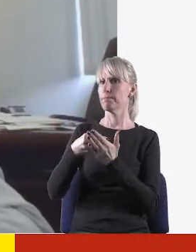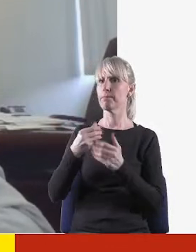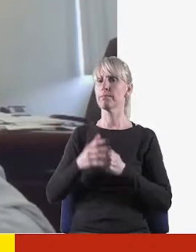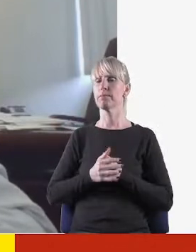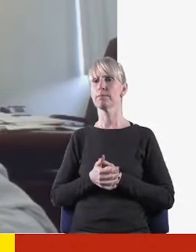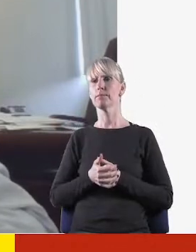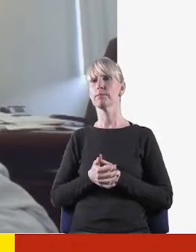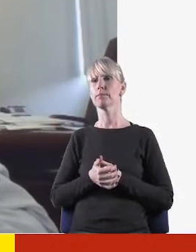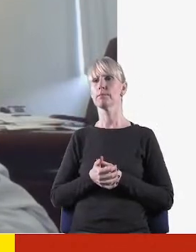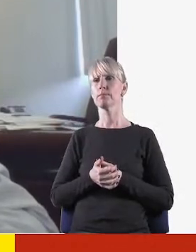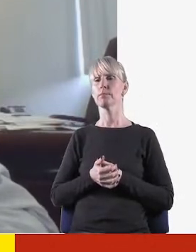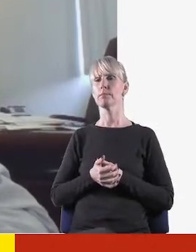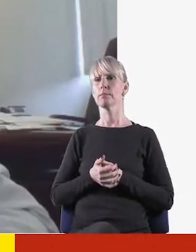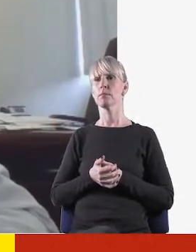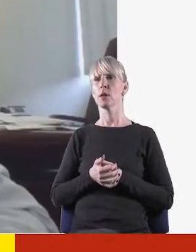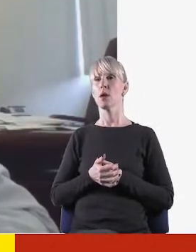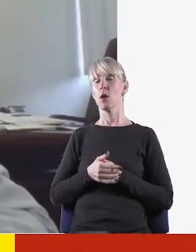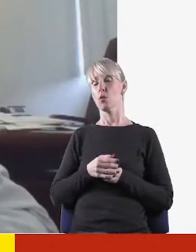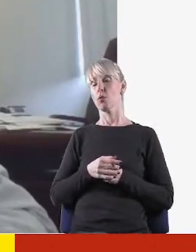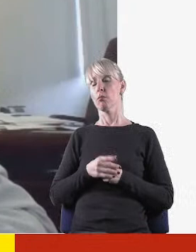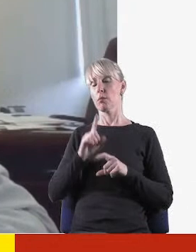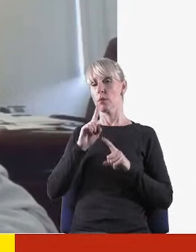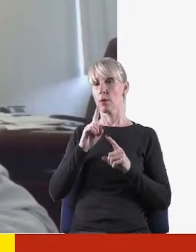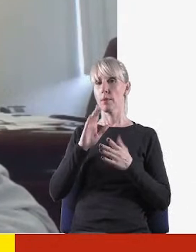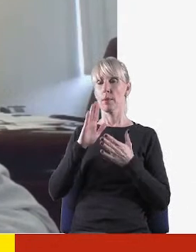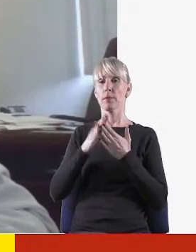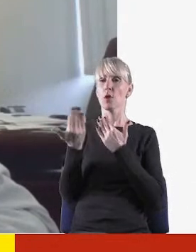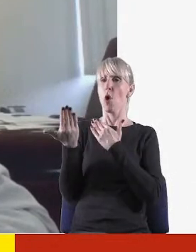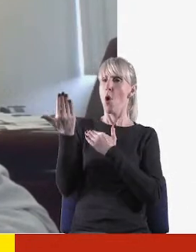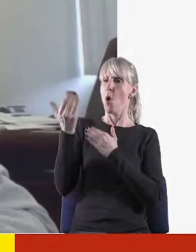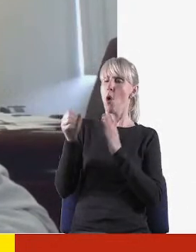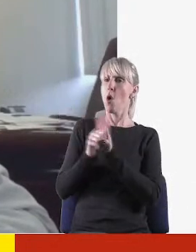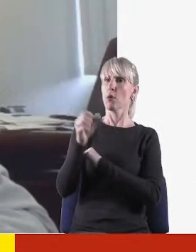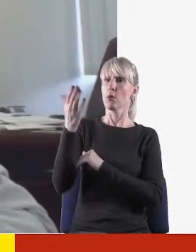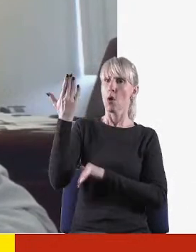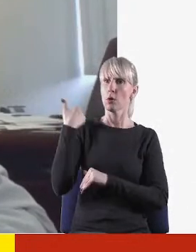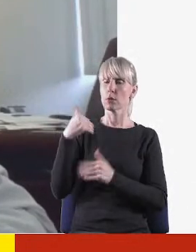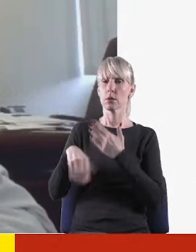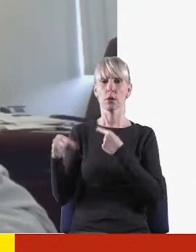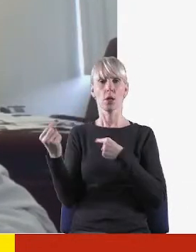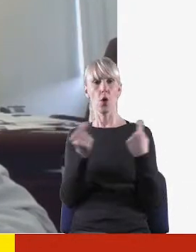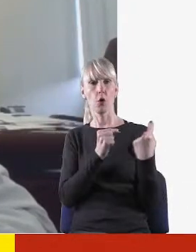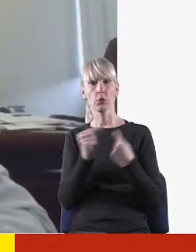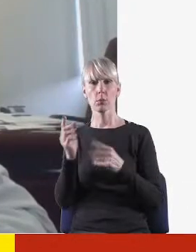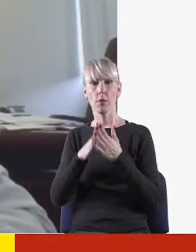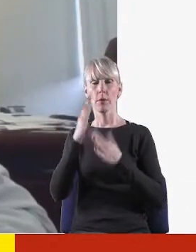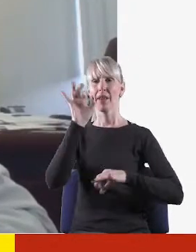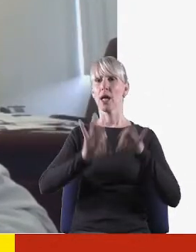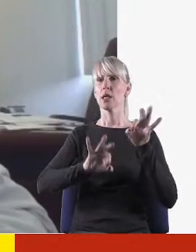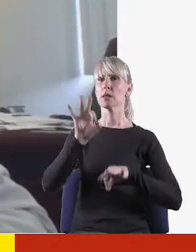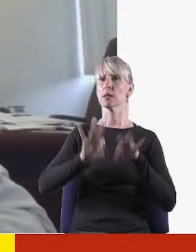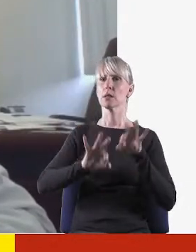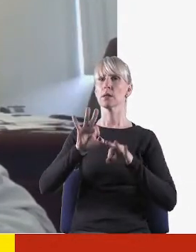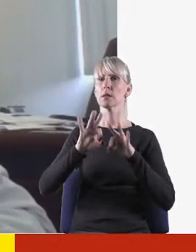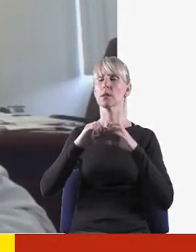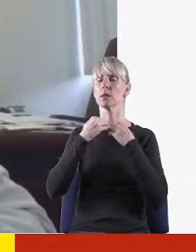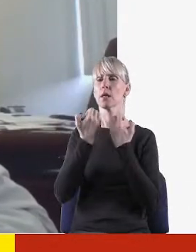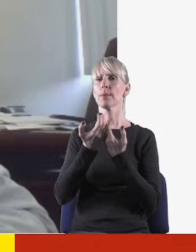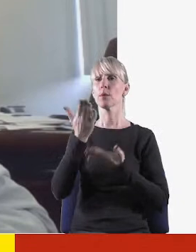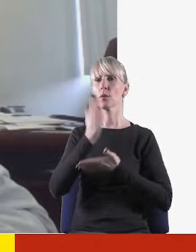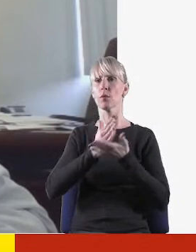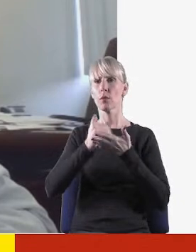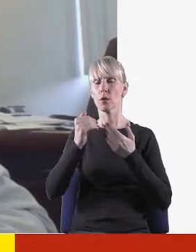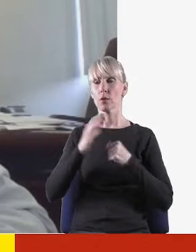tyle, że w międzyczasie tak zwanym od ostatniego naszej rozmowy na ten temat na sesji cały czas